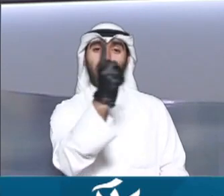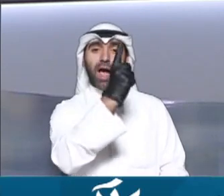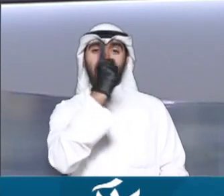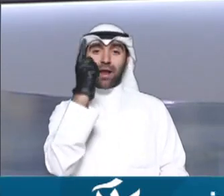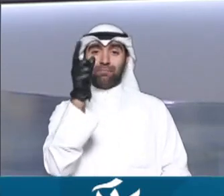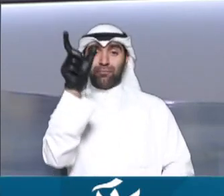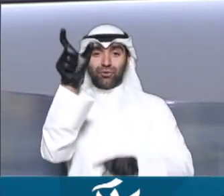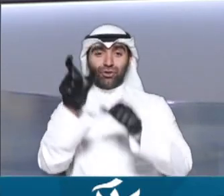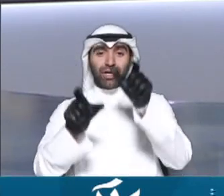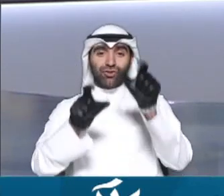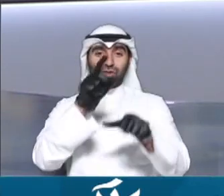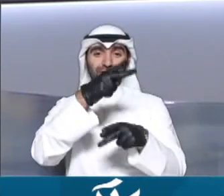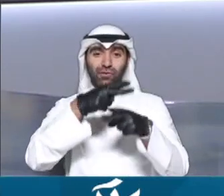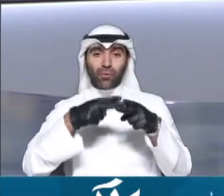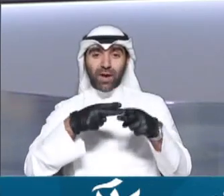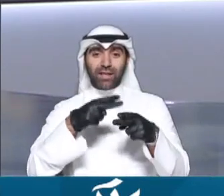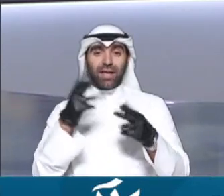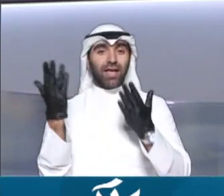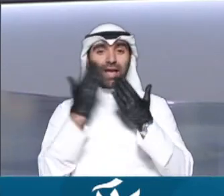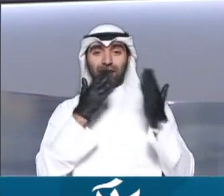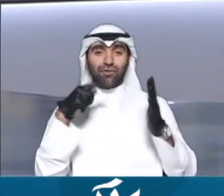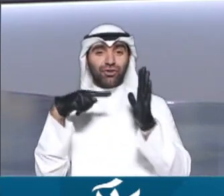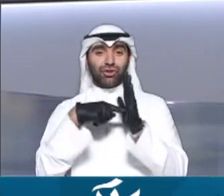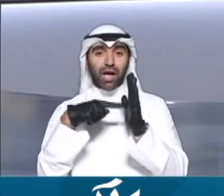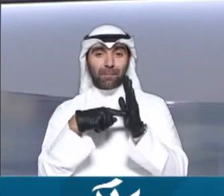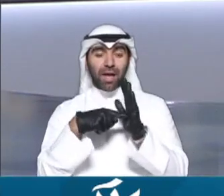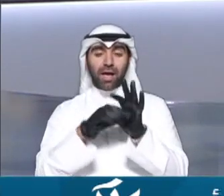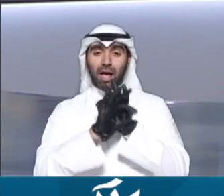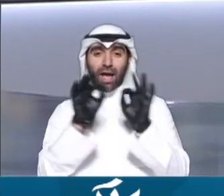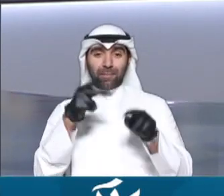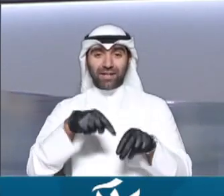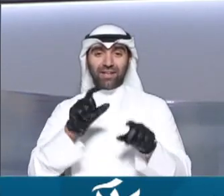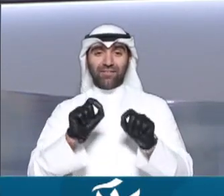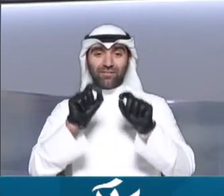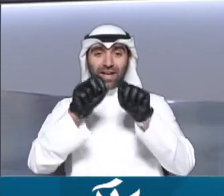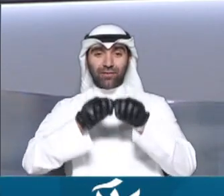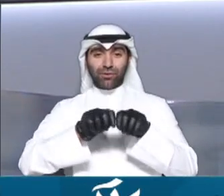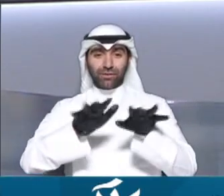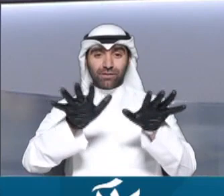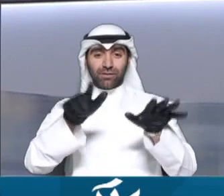نظرا للظروف طبعا اللي تمر فيها الدول من تفشي فيروس كورونا. نتابع.